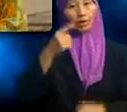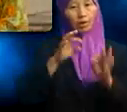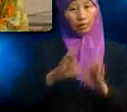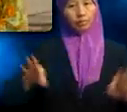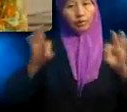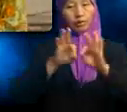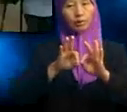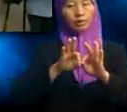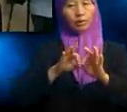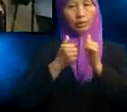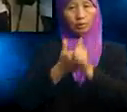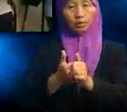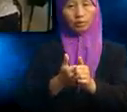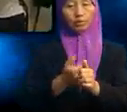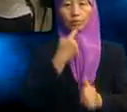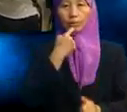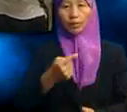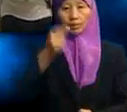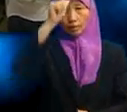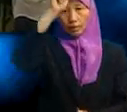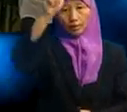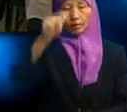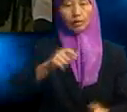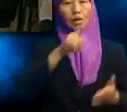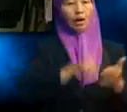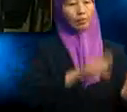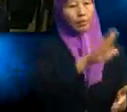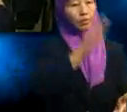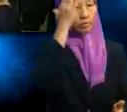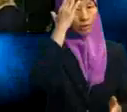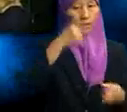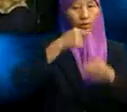perintah Allah. Baik, apakah yang kamu tahu tentang solat